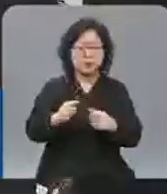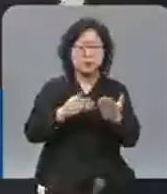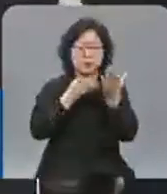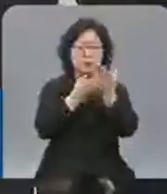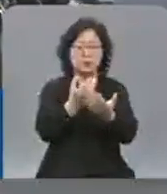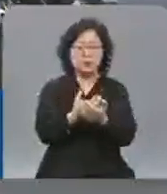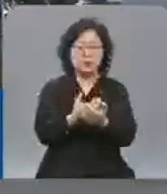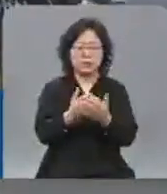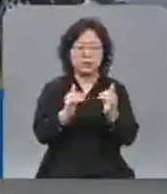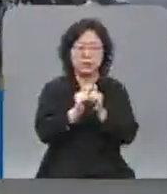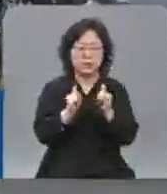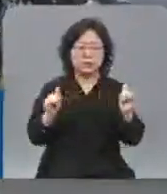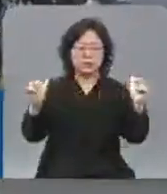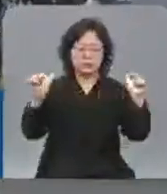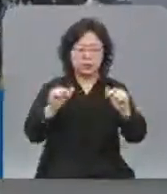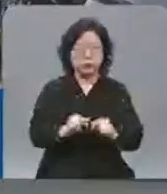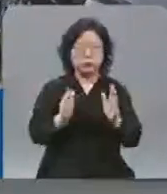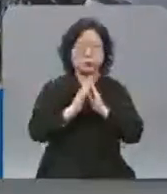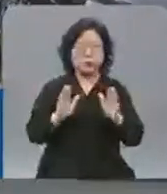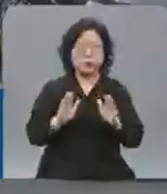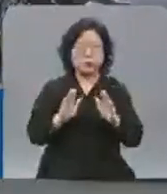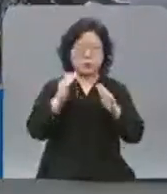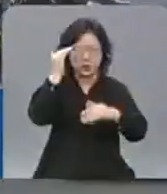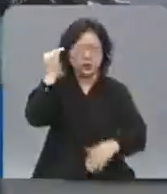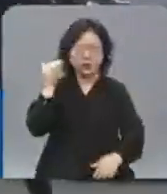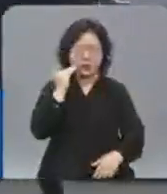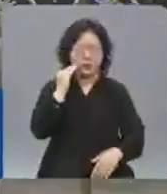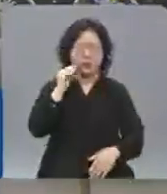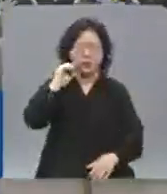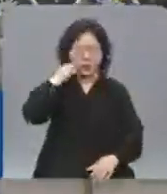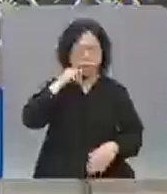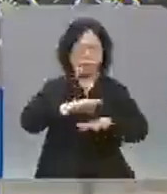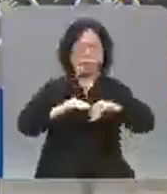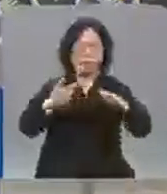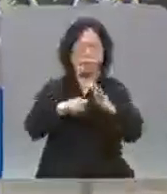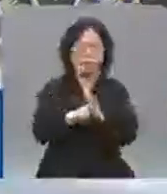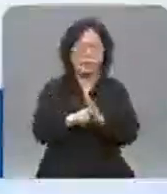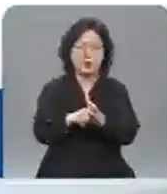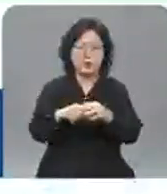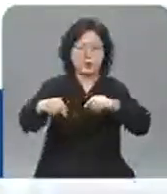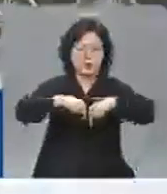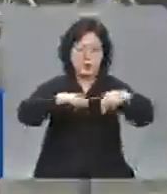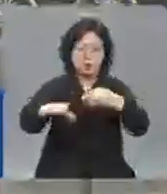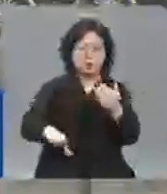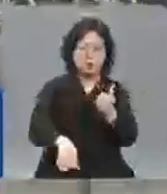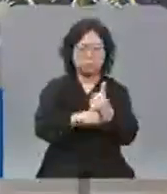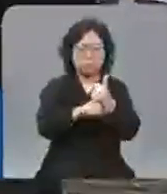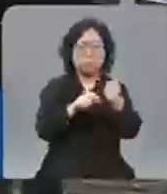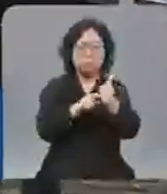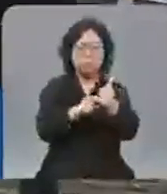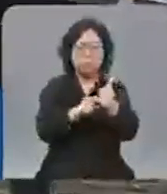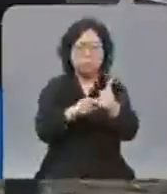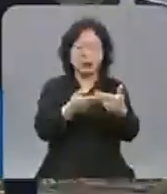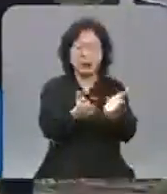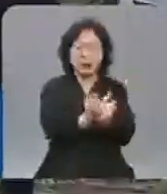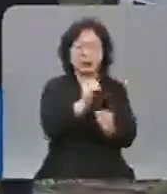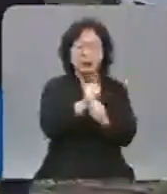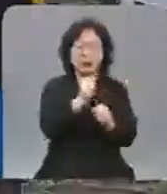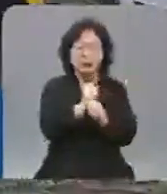건의안은 인구 절벽으로 인한 대한민국 인구 위기를 극복하기 위해 인구 정책을 총괄하는 전담부처를